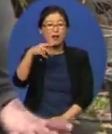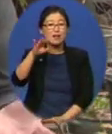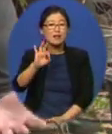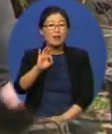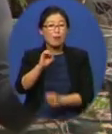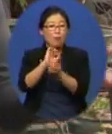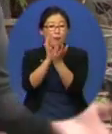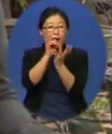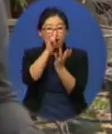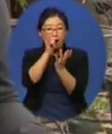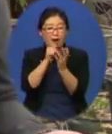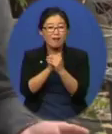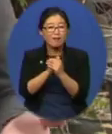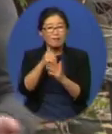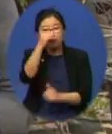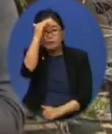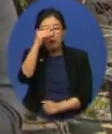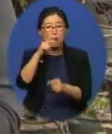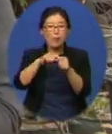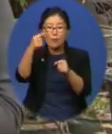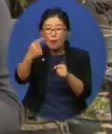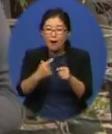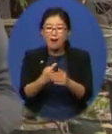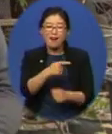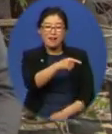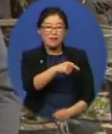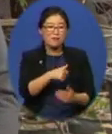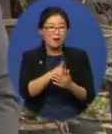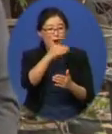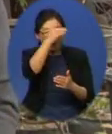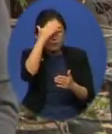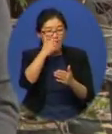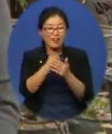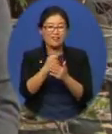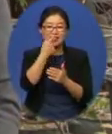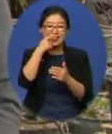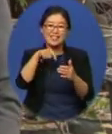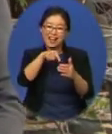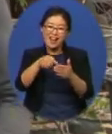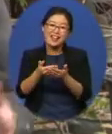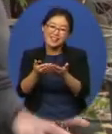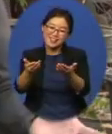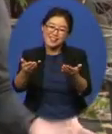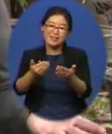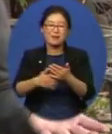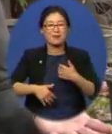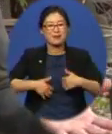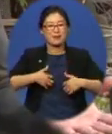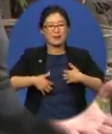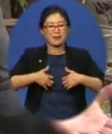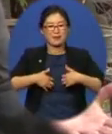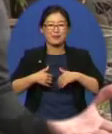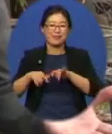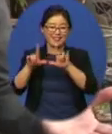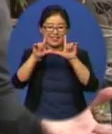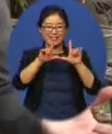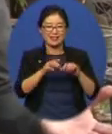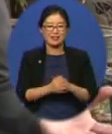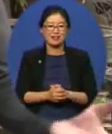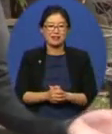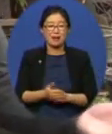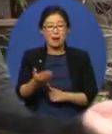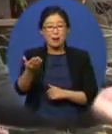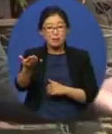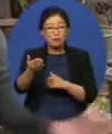예, 어서오세요. 구경들 하세요. 차 한잔 드세요. 그게 낙이고 재미죠. 그분들을 보여드리기 위해서 하는